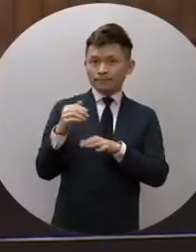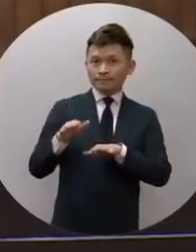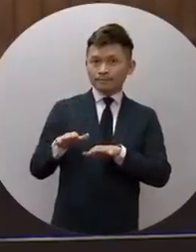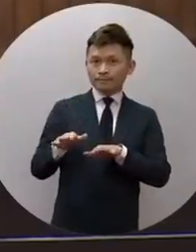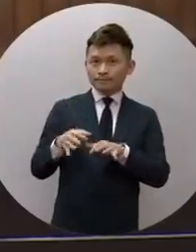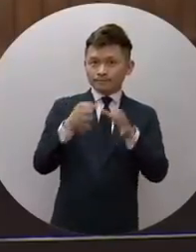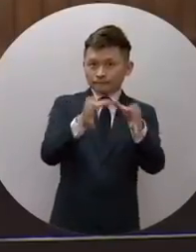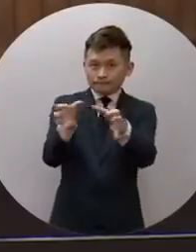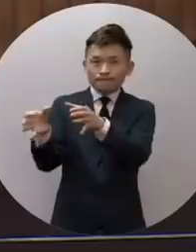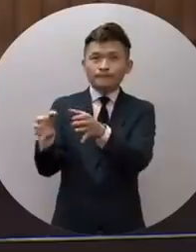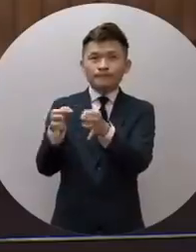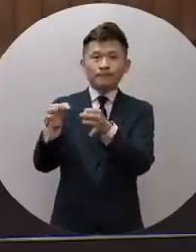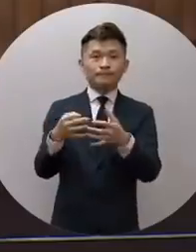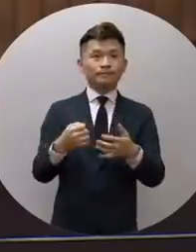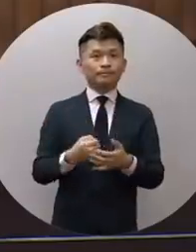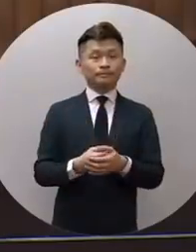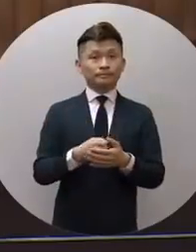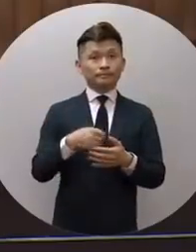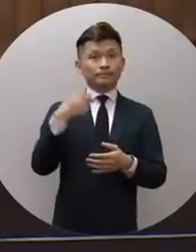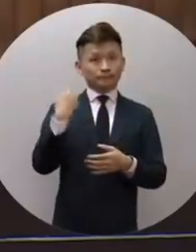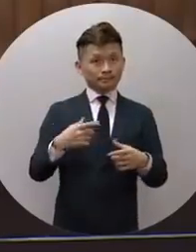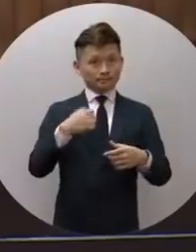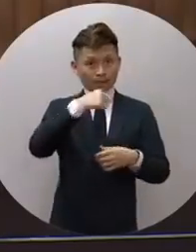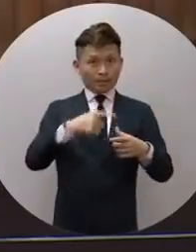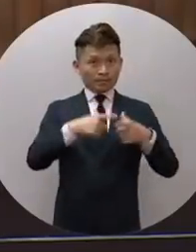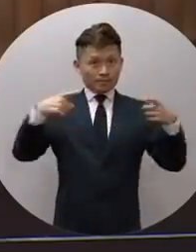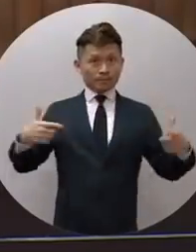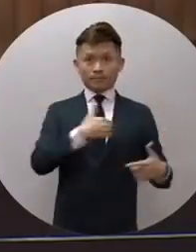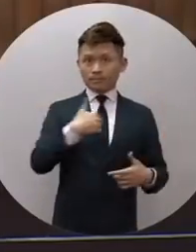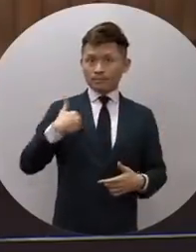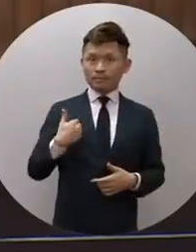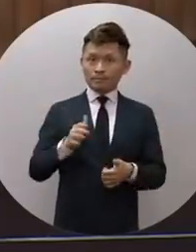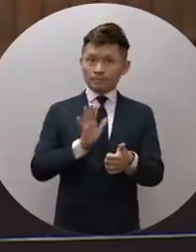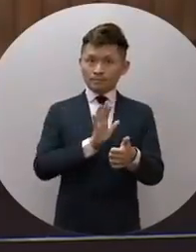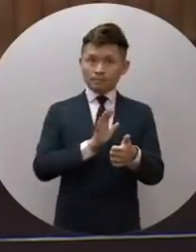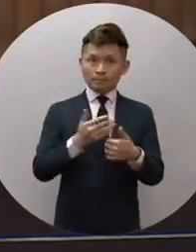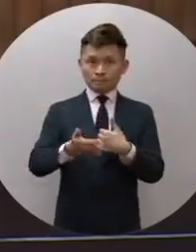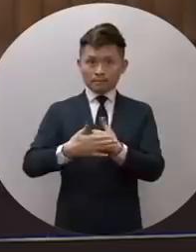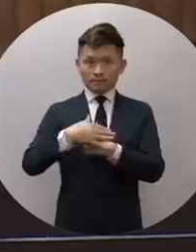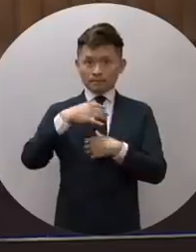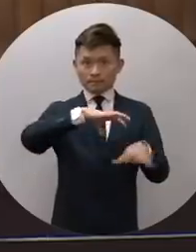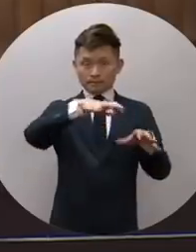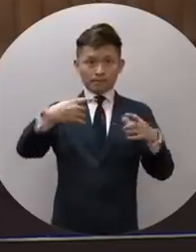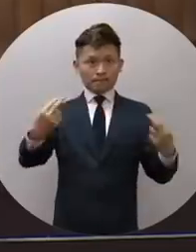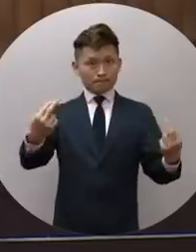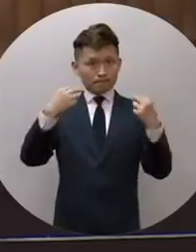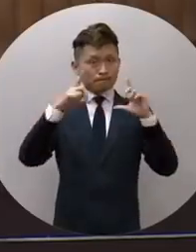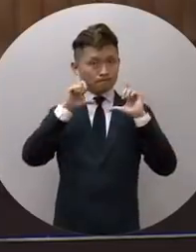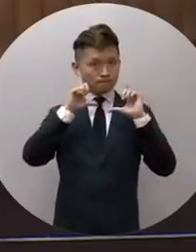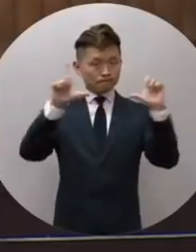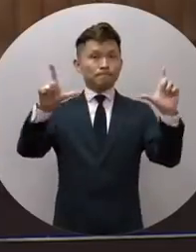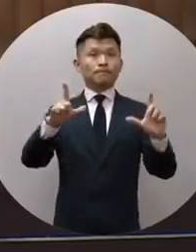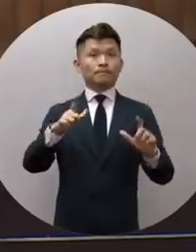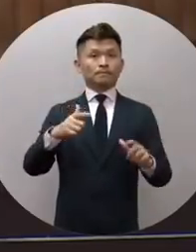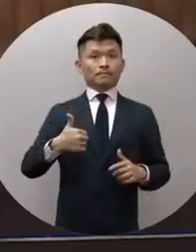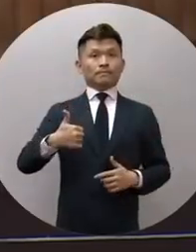发展的机遇，才能再次壮大台湾，让世界看到有实力的台湾，让台